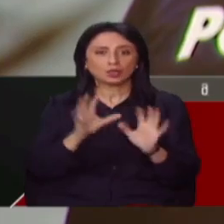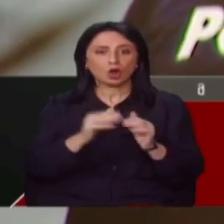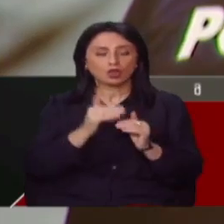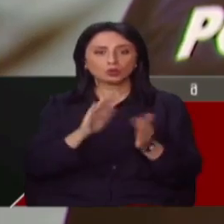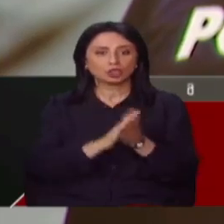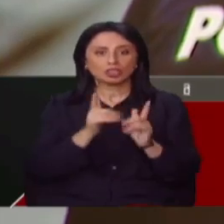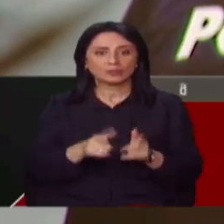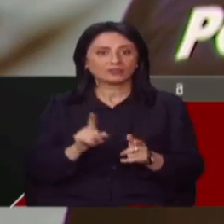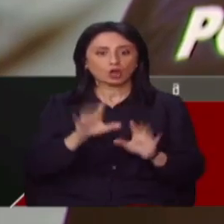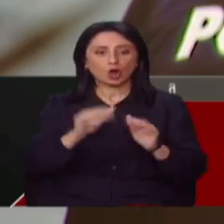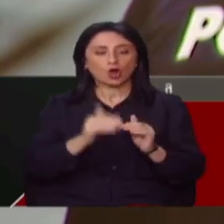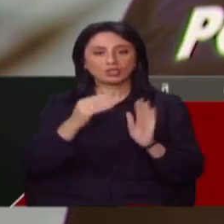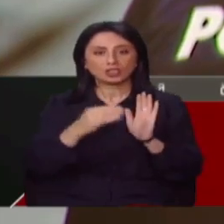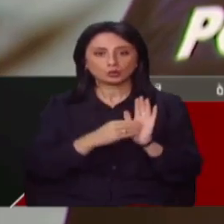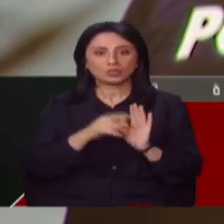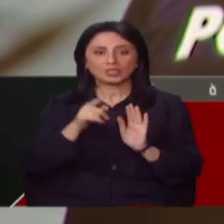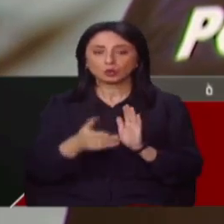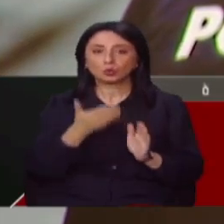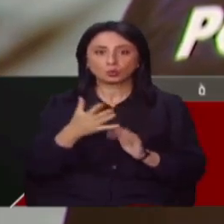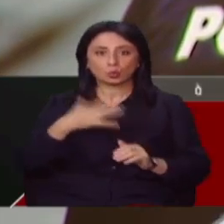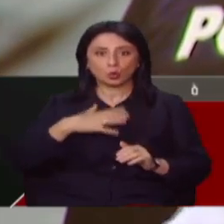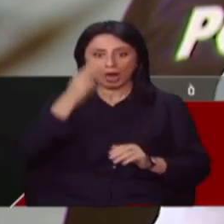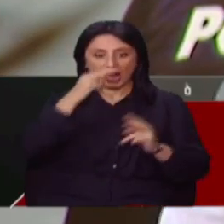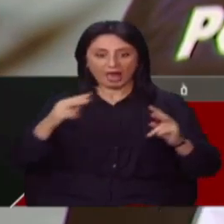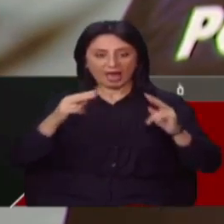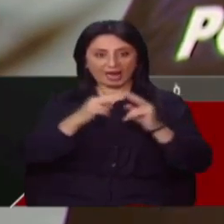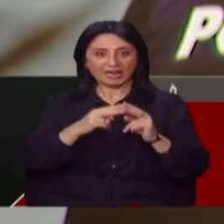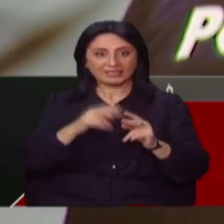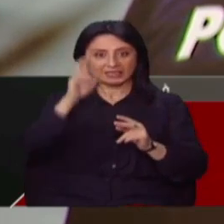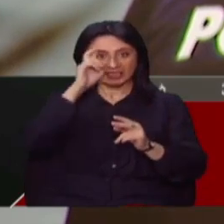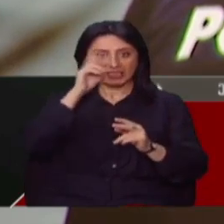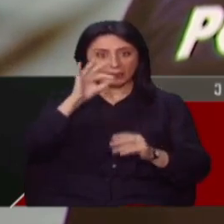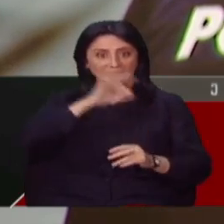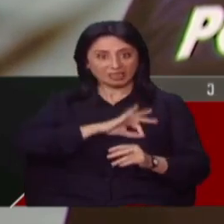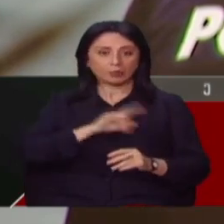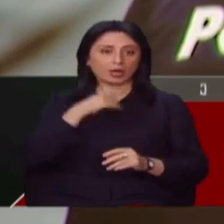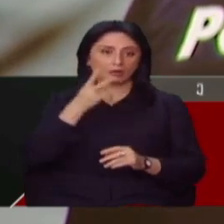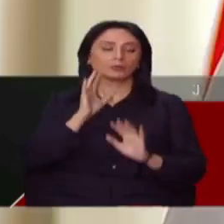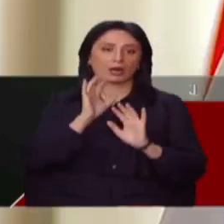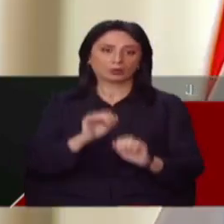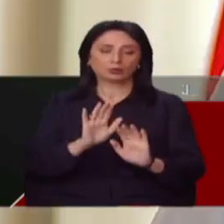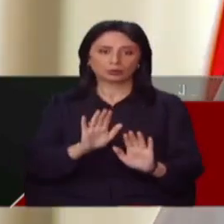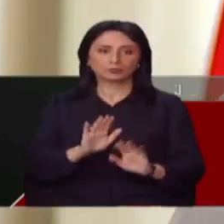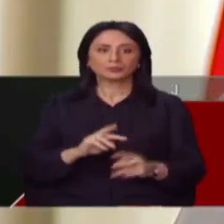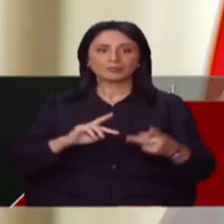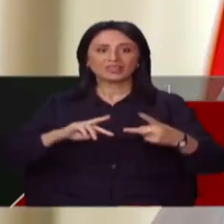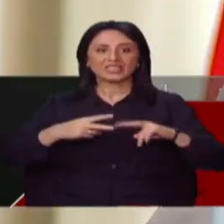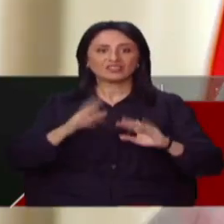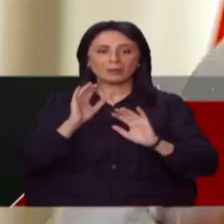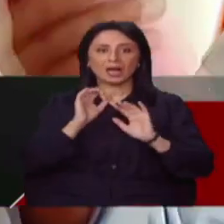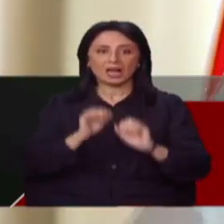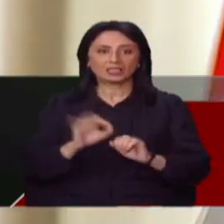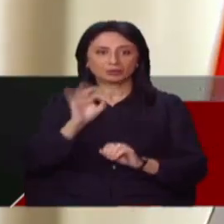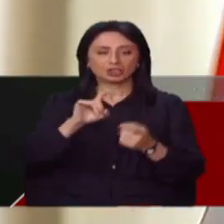კონსტიტუციურ შეთანხმებაში ან კონსტიტუციაში და ის თუ ქართული ეკლესიის და ქართული სახელმწიფოს სასარგებლოა, რა თქმა უნდა მხარს დაუჭერ. ცვლილებების